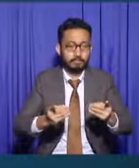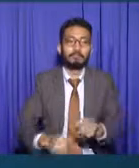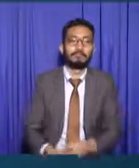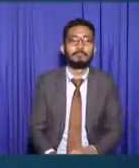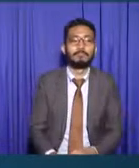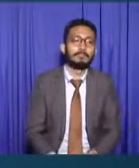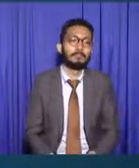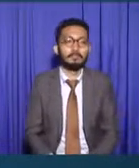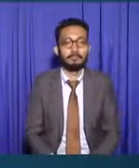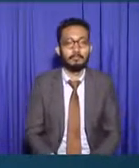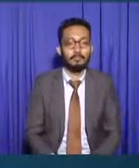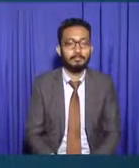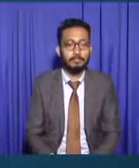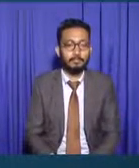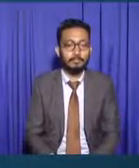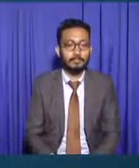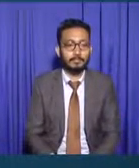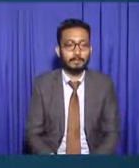alel dominan